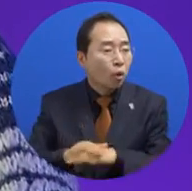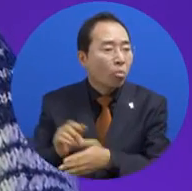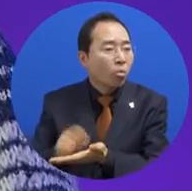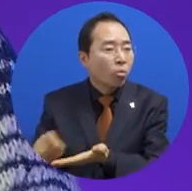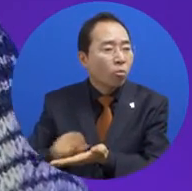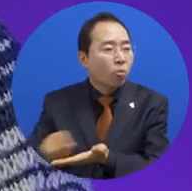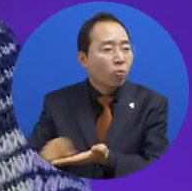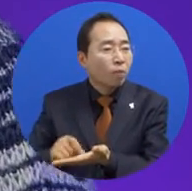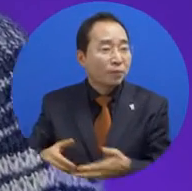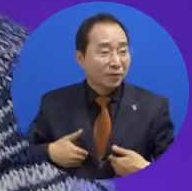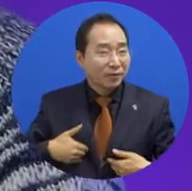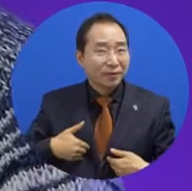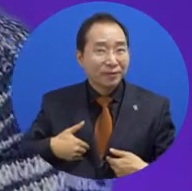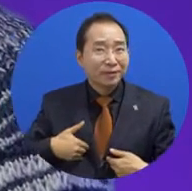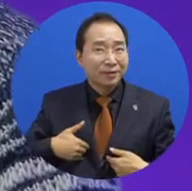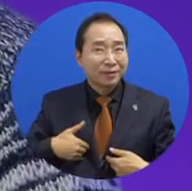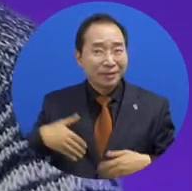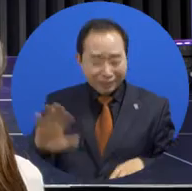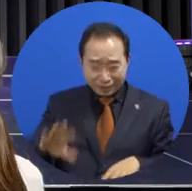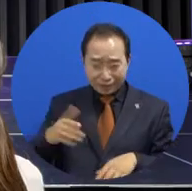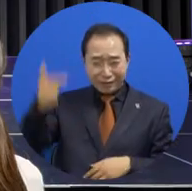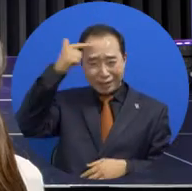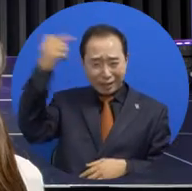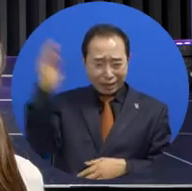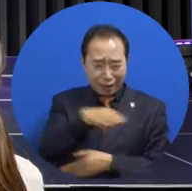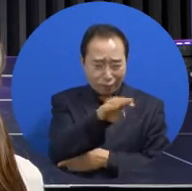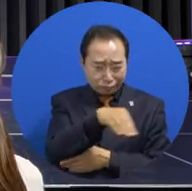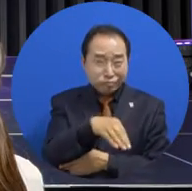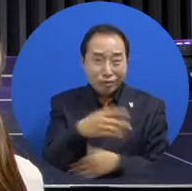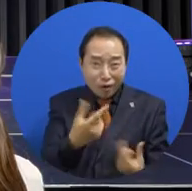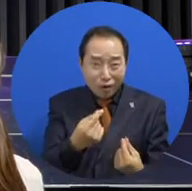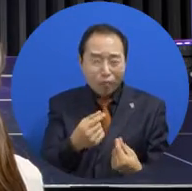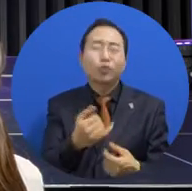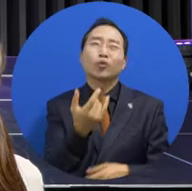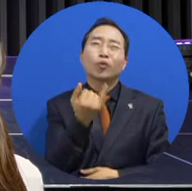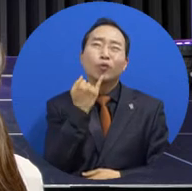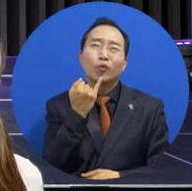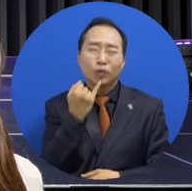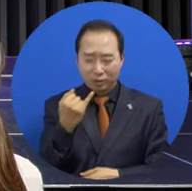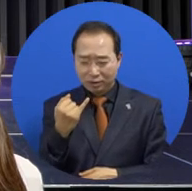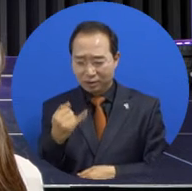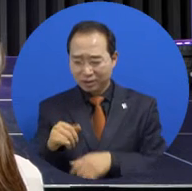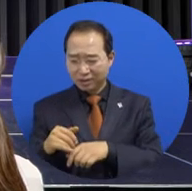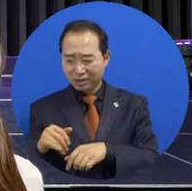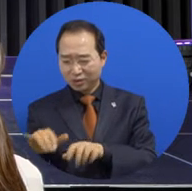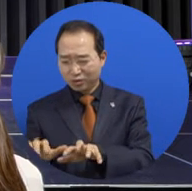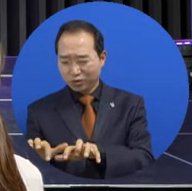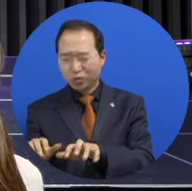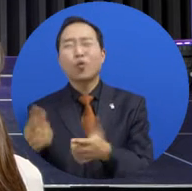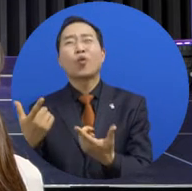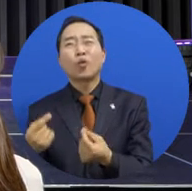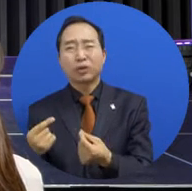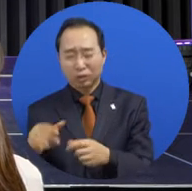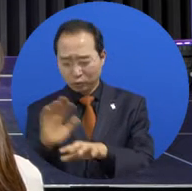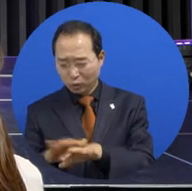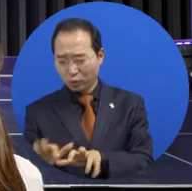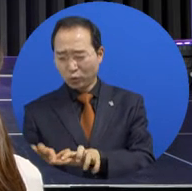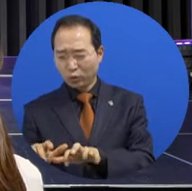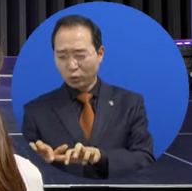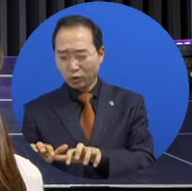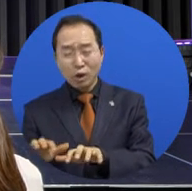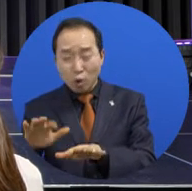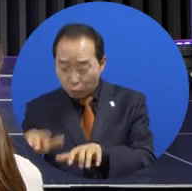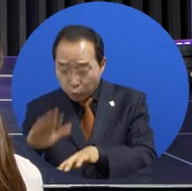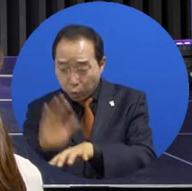써야죠. 그러니까 예전에 붓글씨로 쓰든 지금 노트북을 쓰든 모든 건 손으로 해야 돼요. 손이